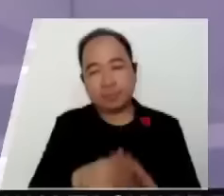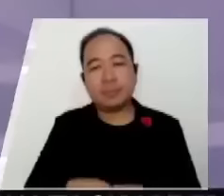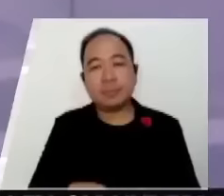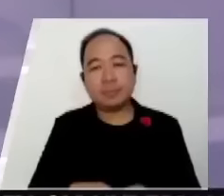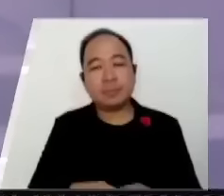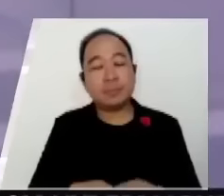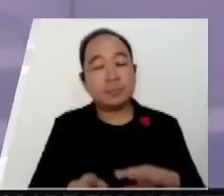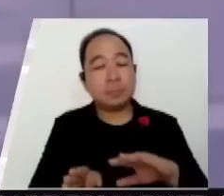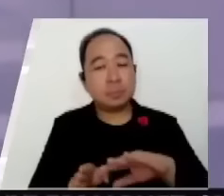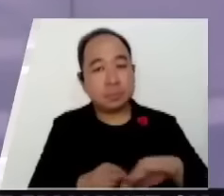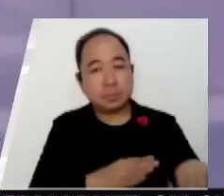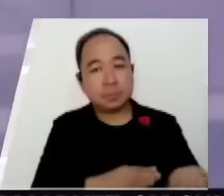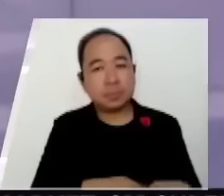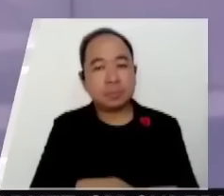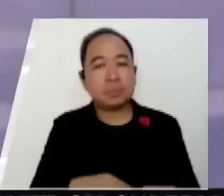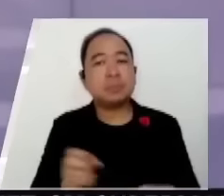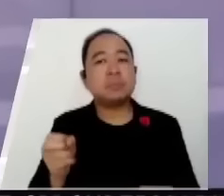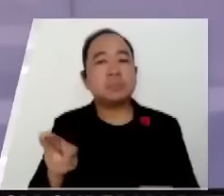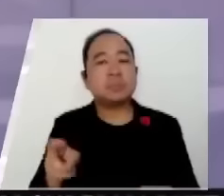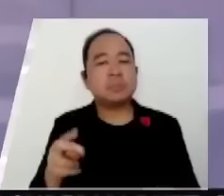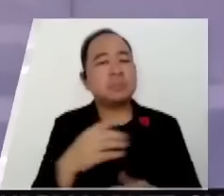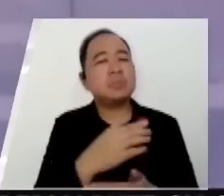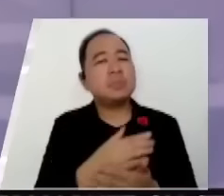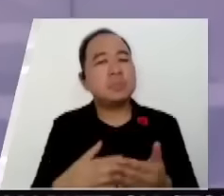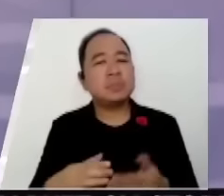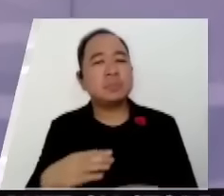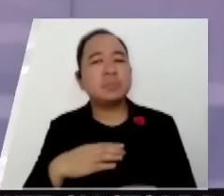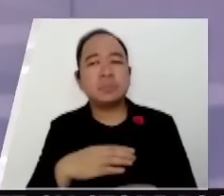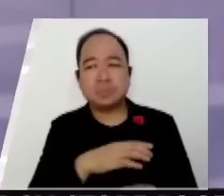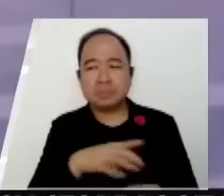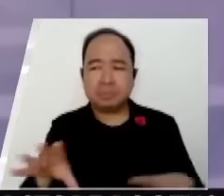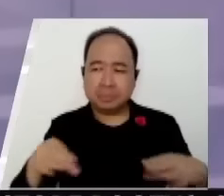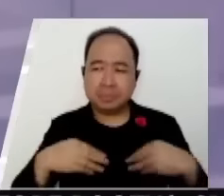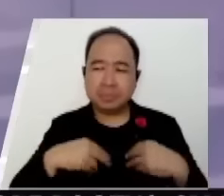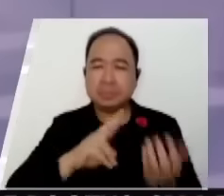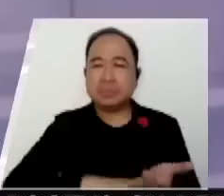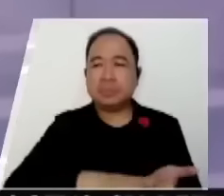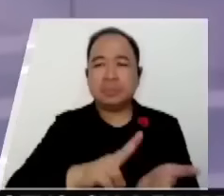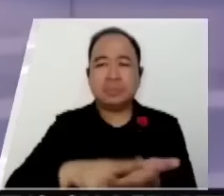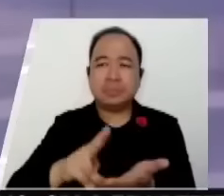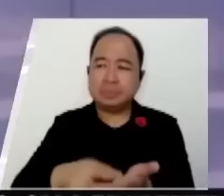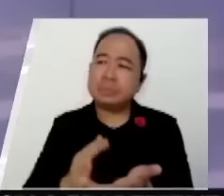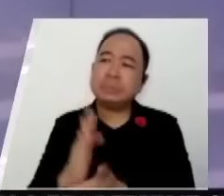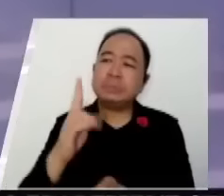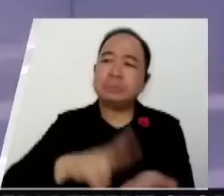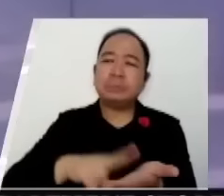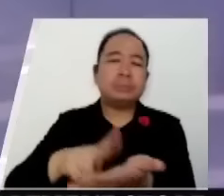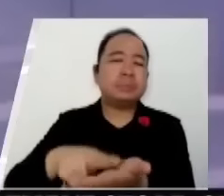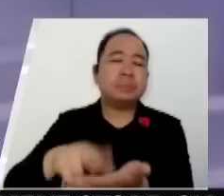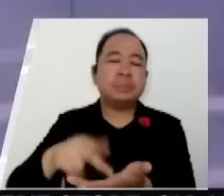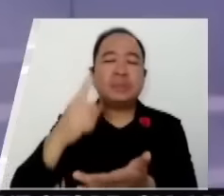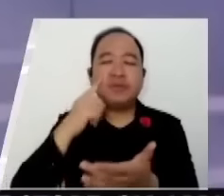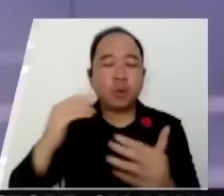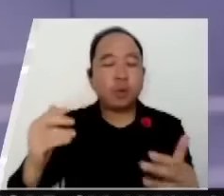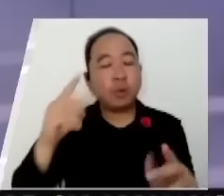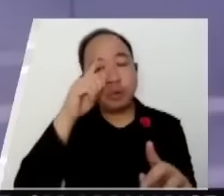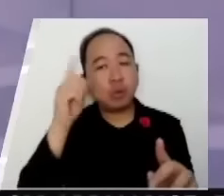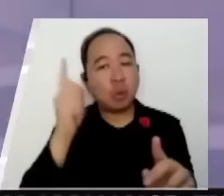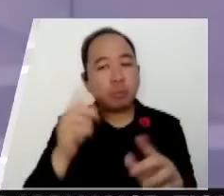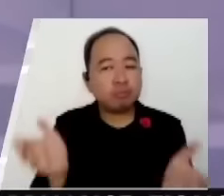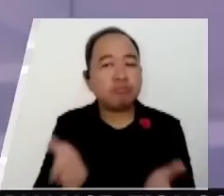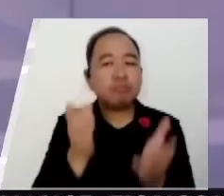Napag-utusan lang daw ang ilang kongresista kaya nagpapirma para sa People's Initiative na layong maisulong ang charter change ayon kay Senador Bato